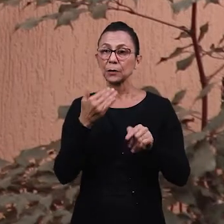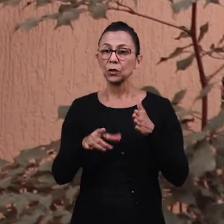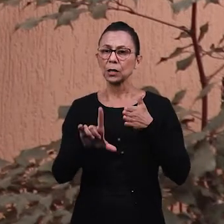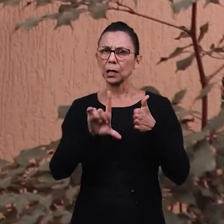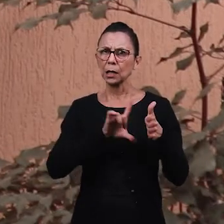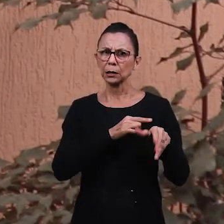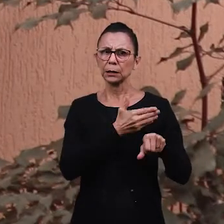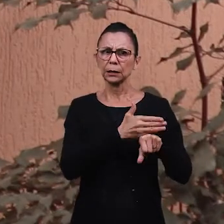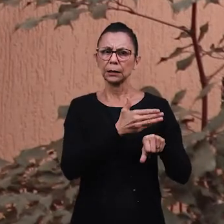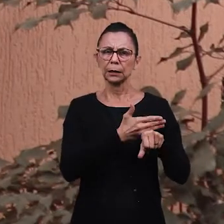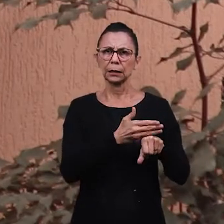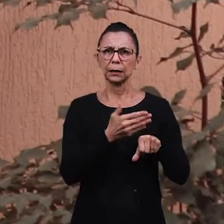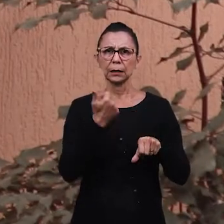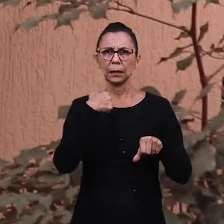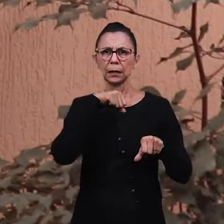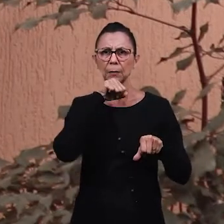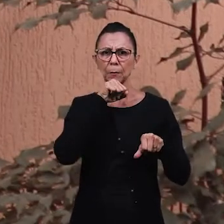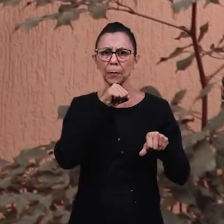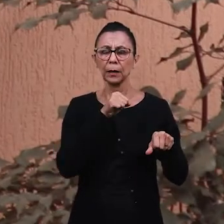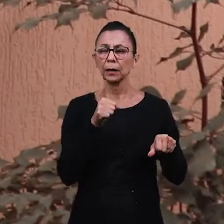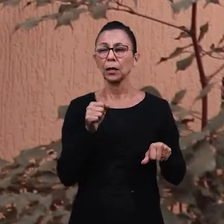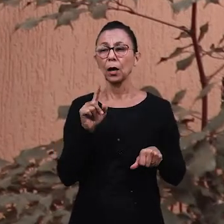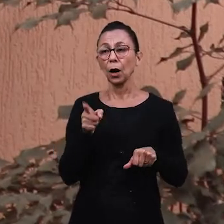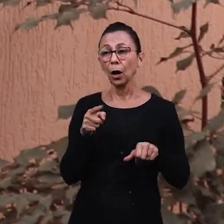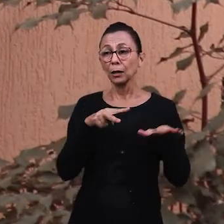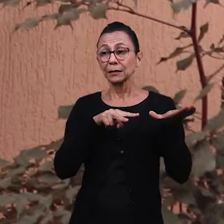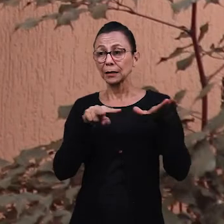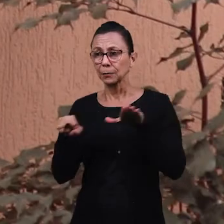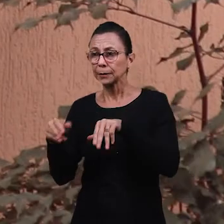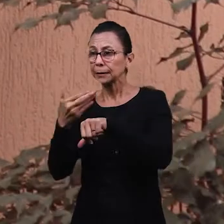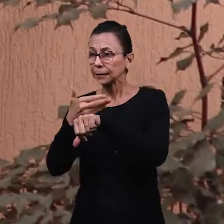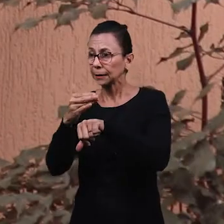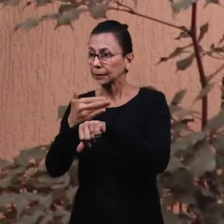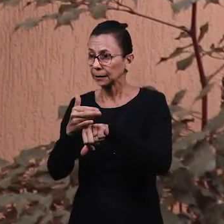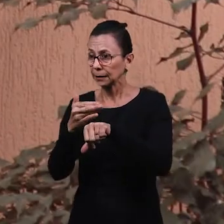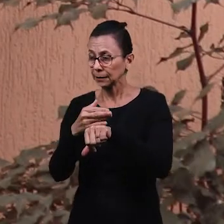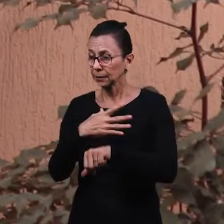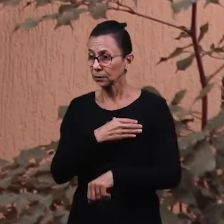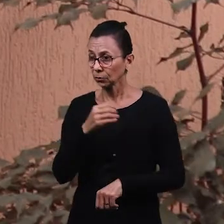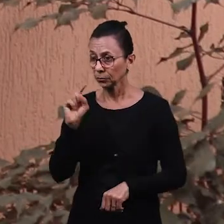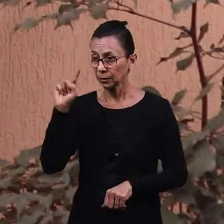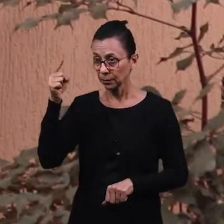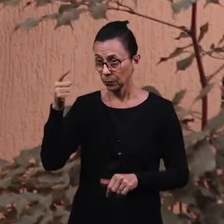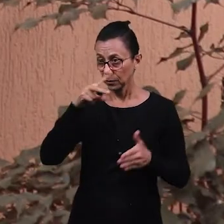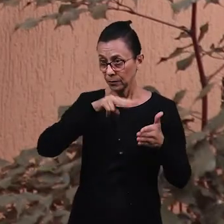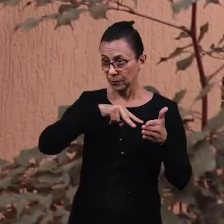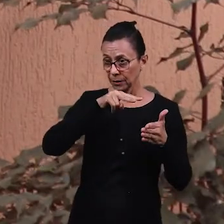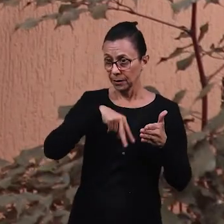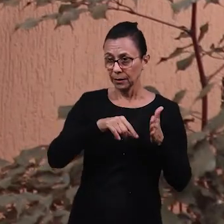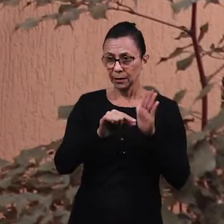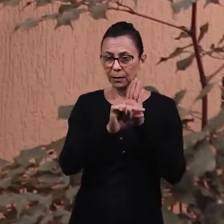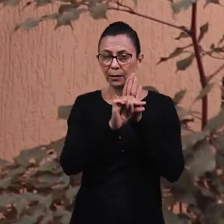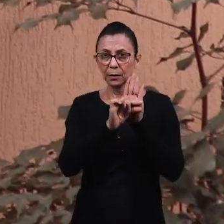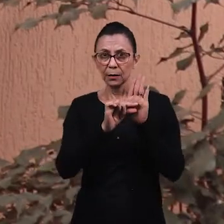la classe. Ou si on demande de la lire pendant la classe, donc il faut entraînement. Donc il faut demander à la